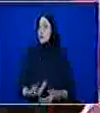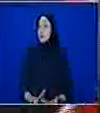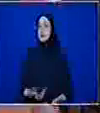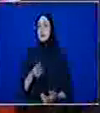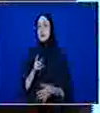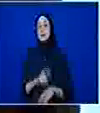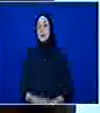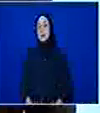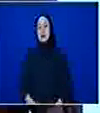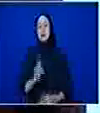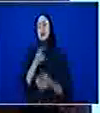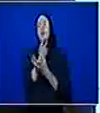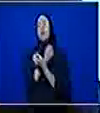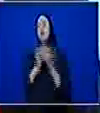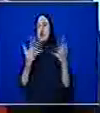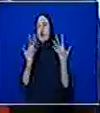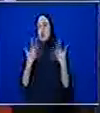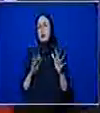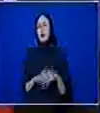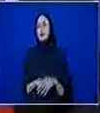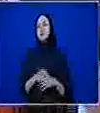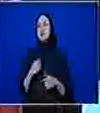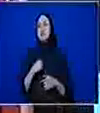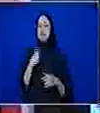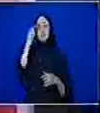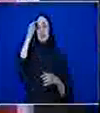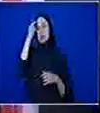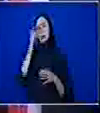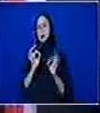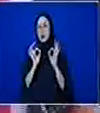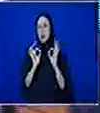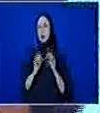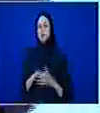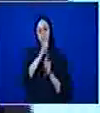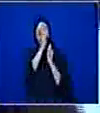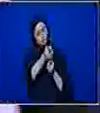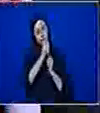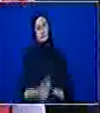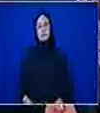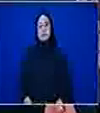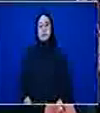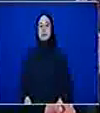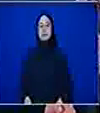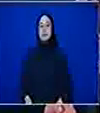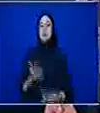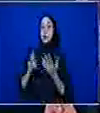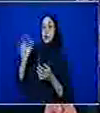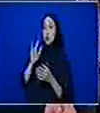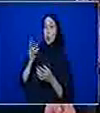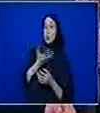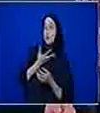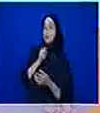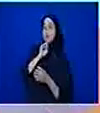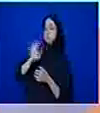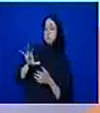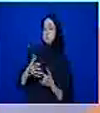waktu. Kalau udah jelas, saya kira cukup ya. Kita hargai semua orang. Ya. Baik, Bapak, silakan. Bapak Joko Widodo, masih ada